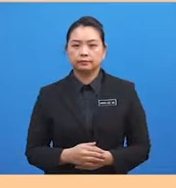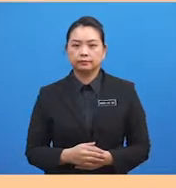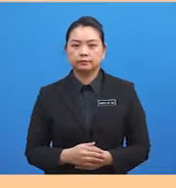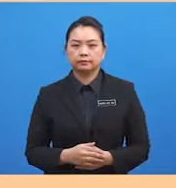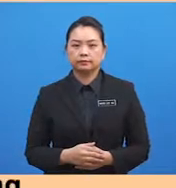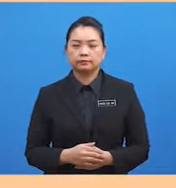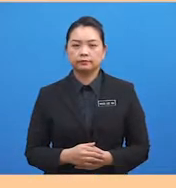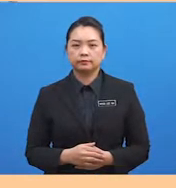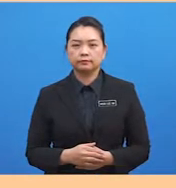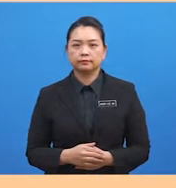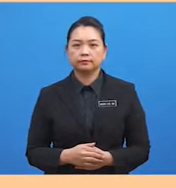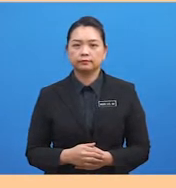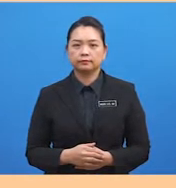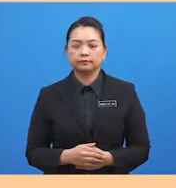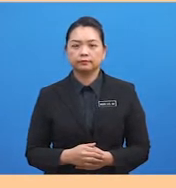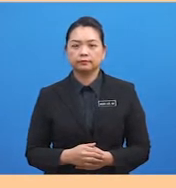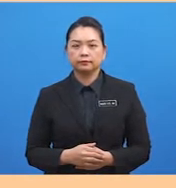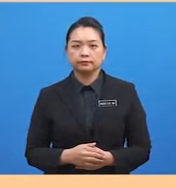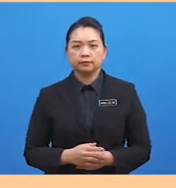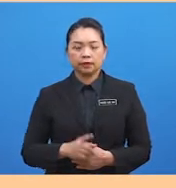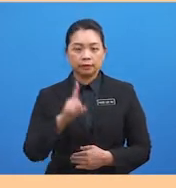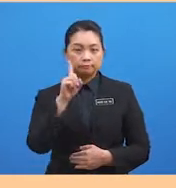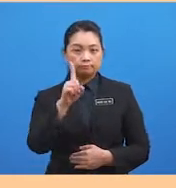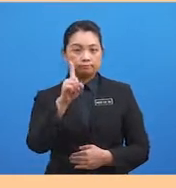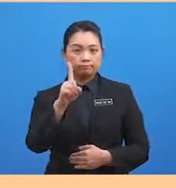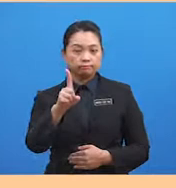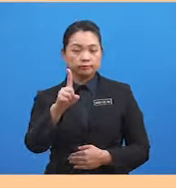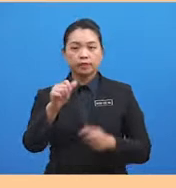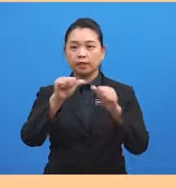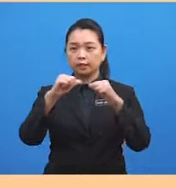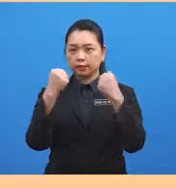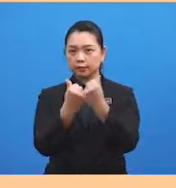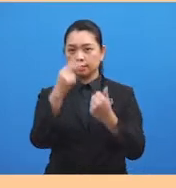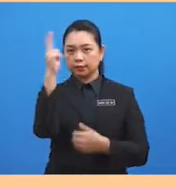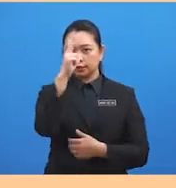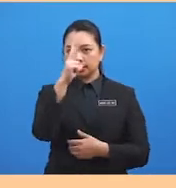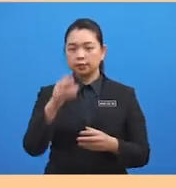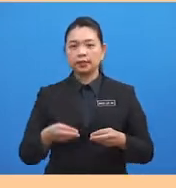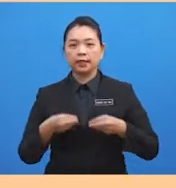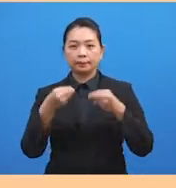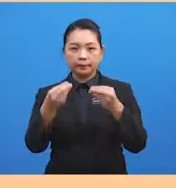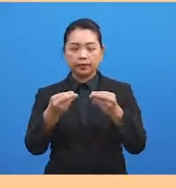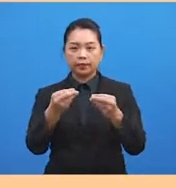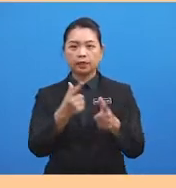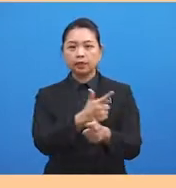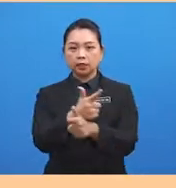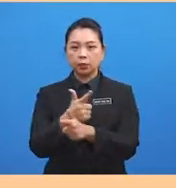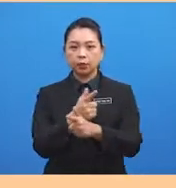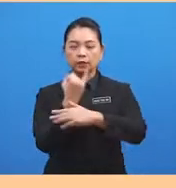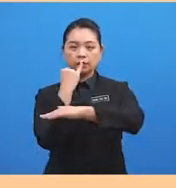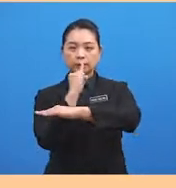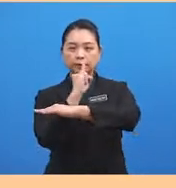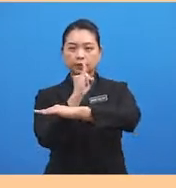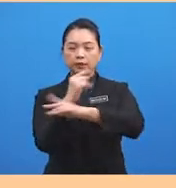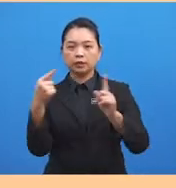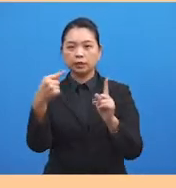CGC. CGC ialah satu-satunya agensi kerajaan yang memberi lindungan